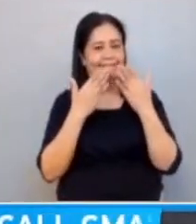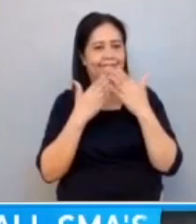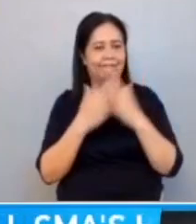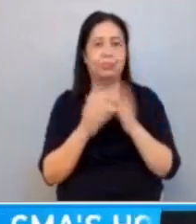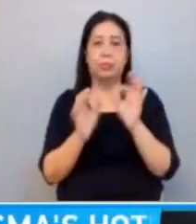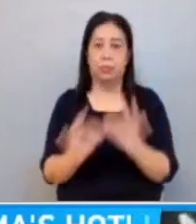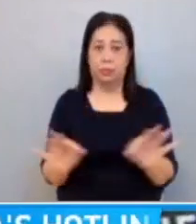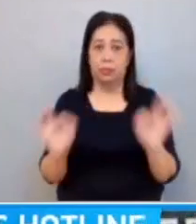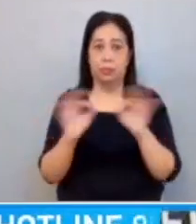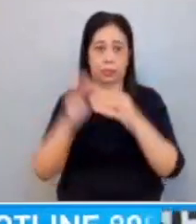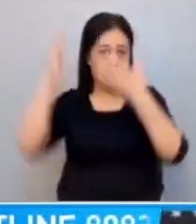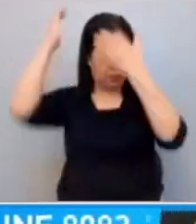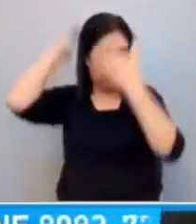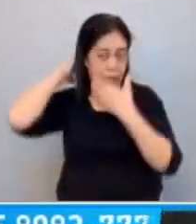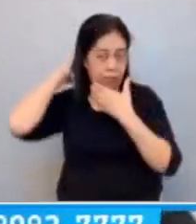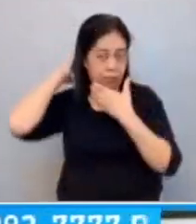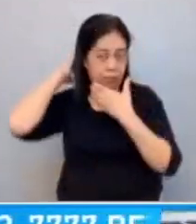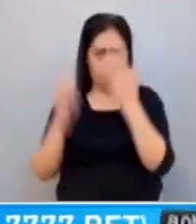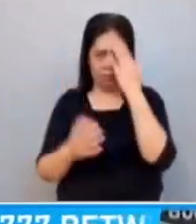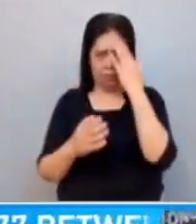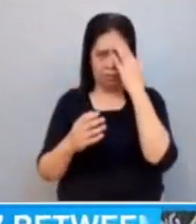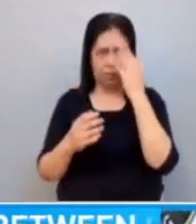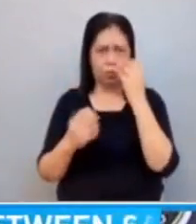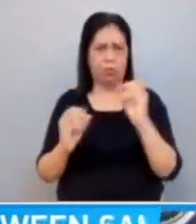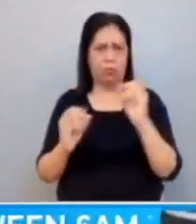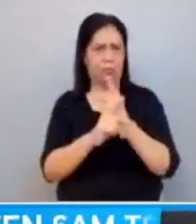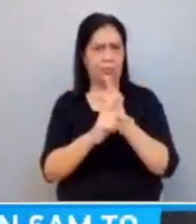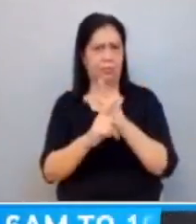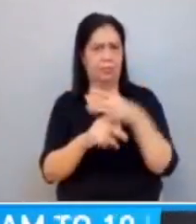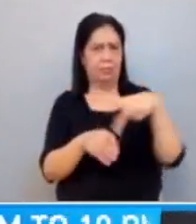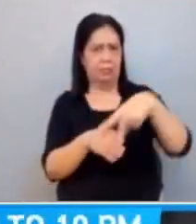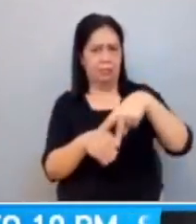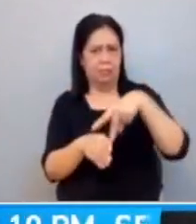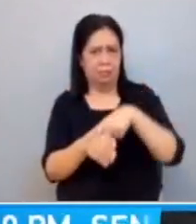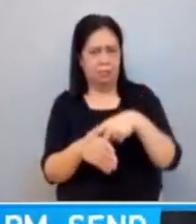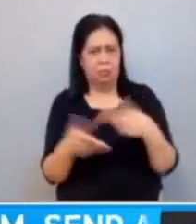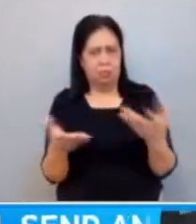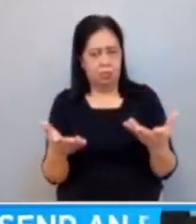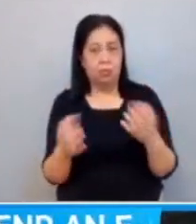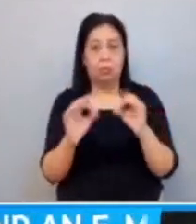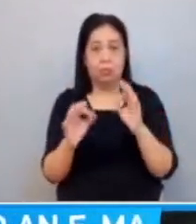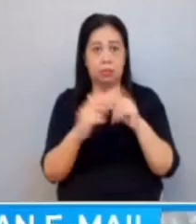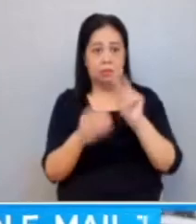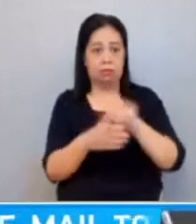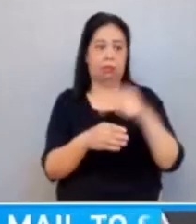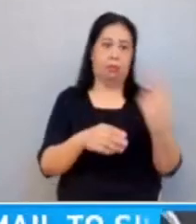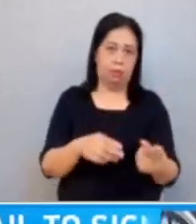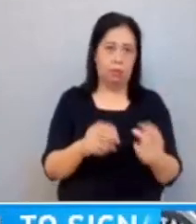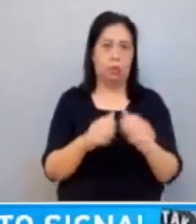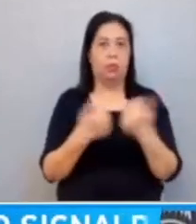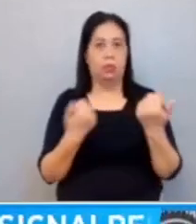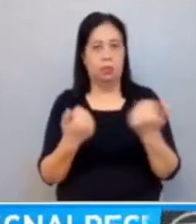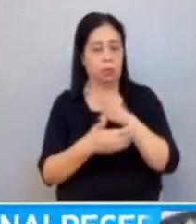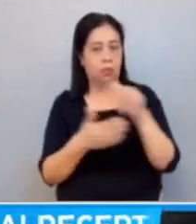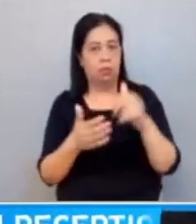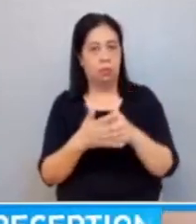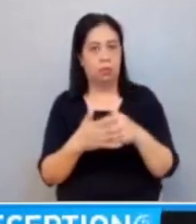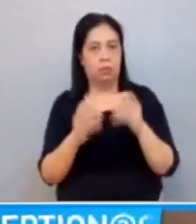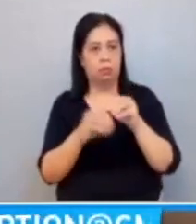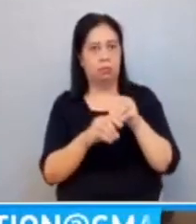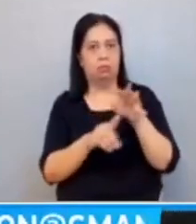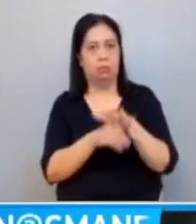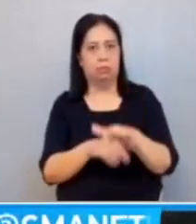ng helmet. Nakita nyo naman, walang protection ng mga riders at backride. Pag yan, sumemplang yan. Lahat, exposed